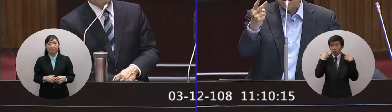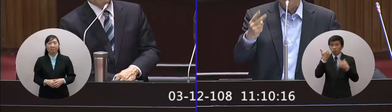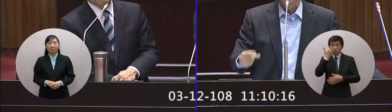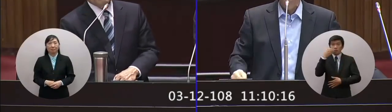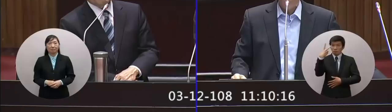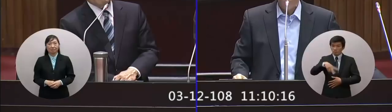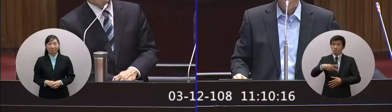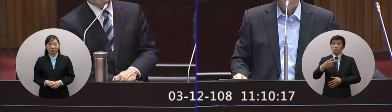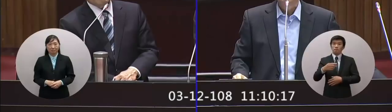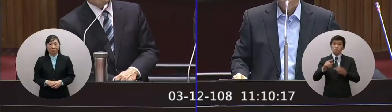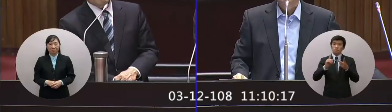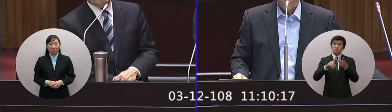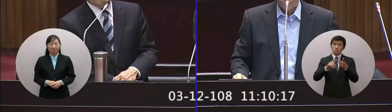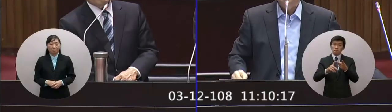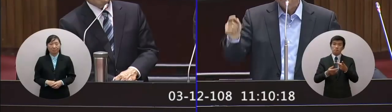第二个